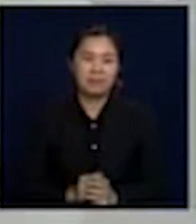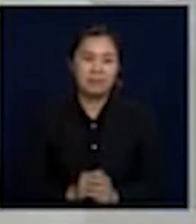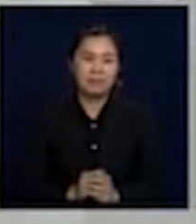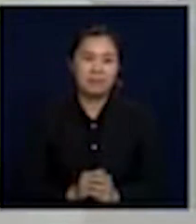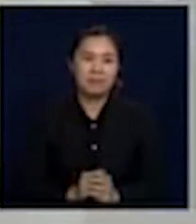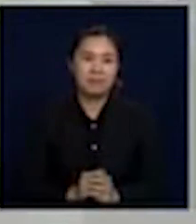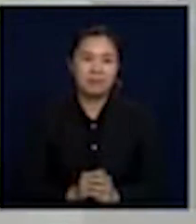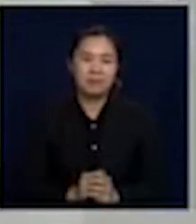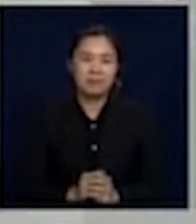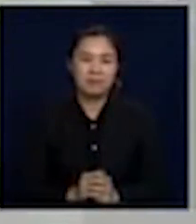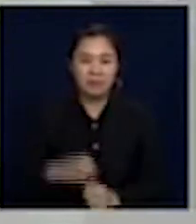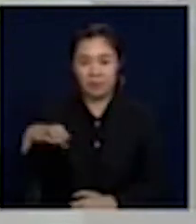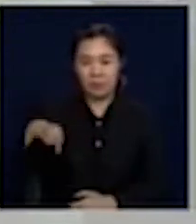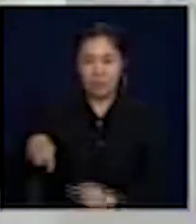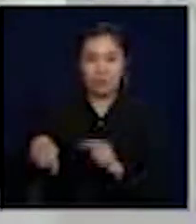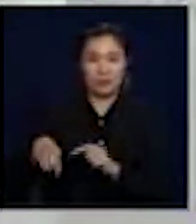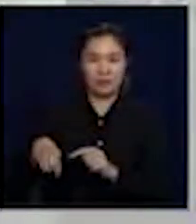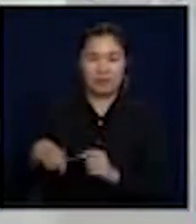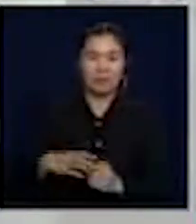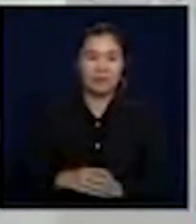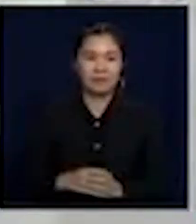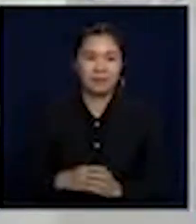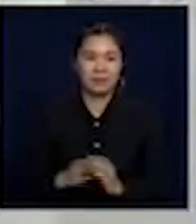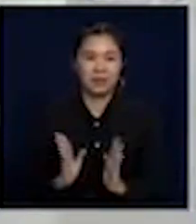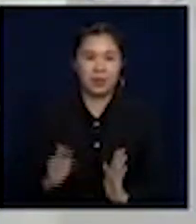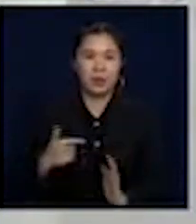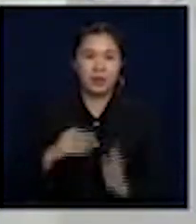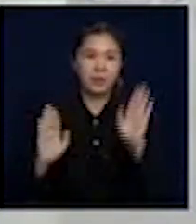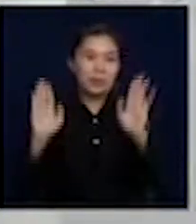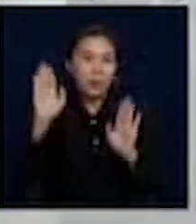เบสลินกรุ๊ปแล้วนะฮะเบสลินกรุ๊ปก็คือผู้ที่ชนะการประมูลรถเมย์ NGV